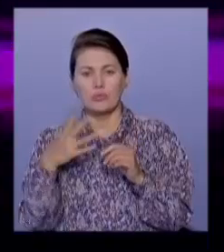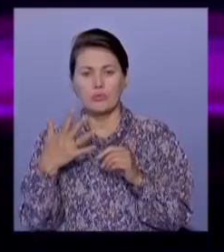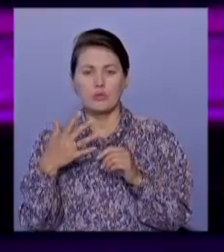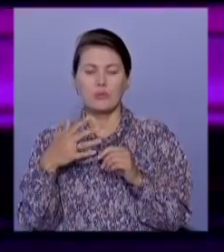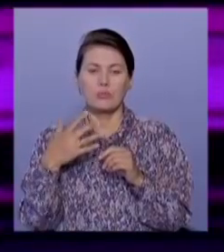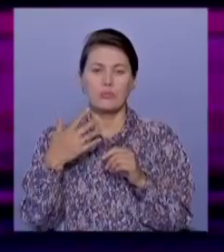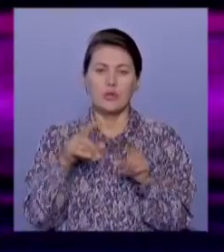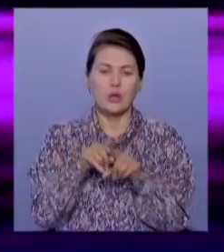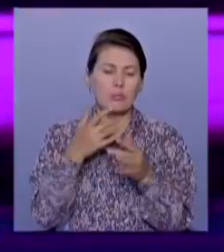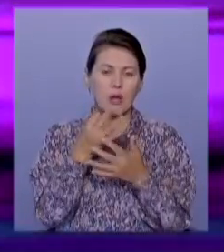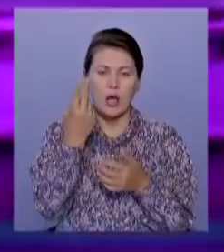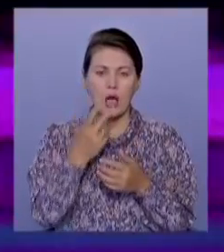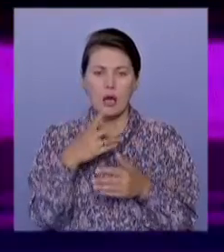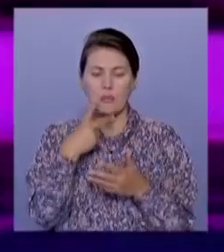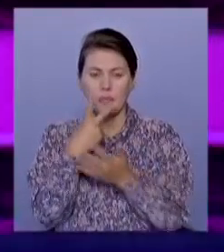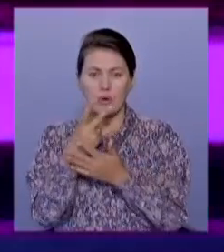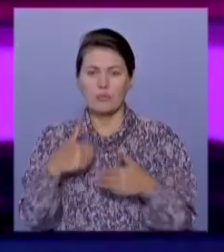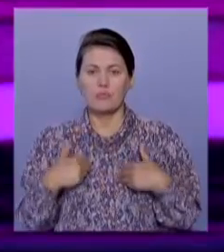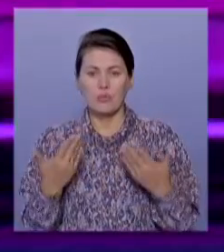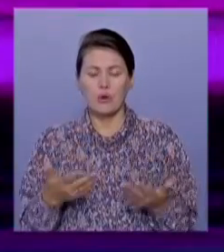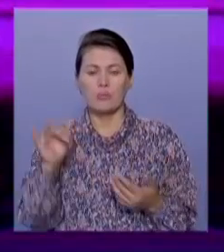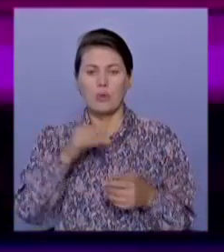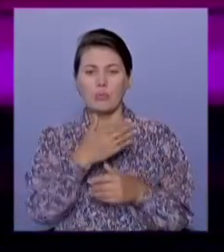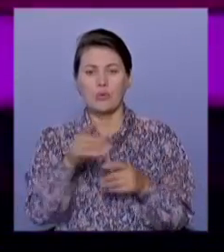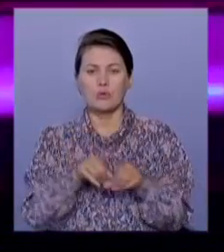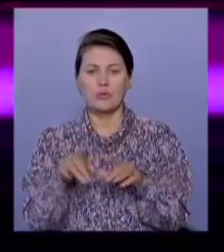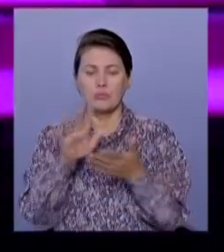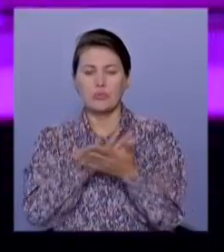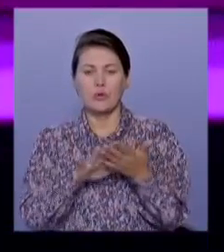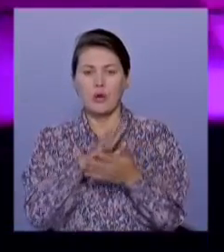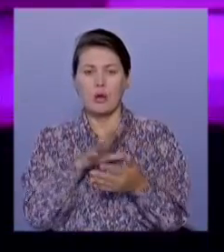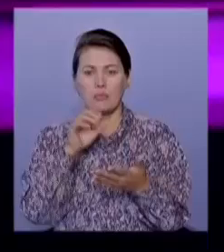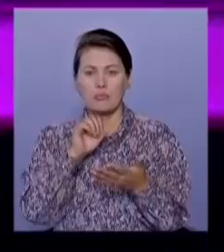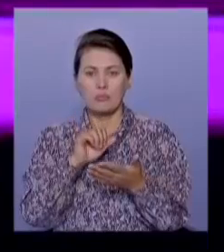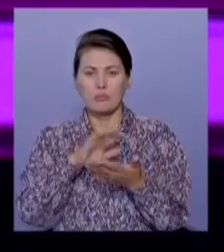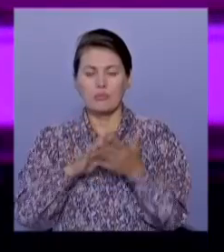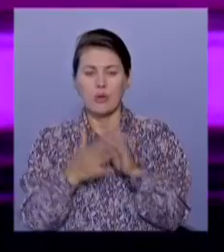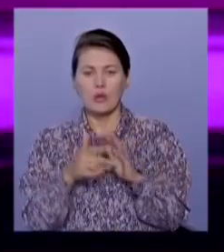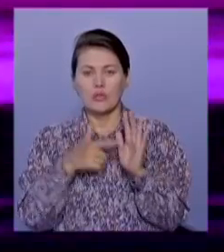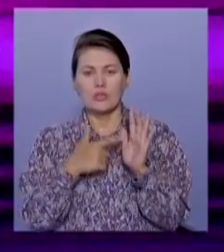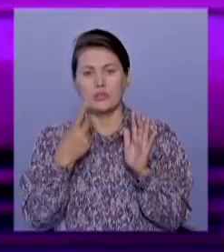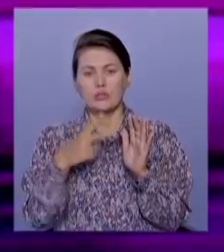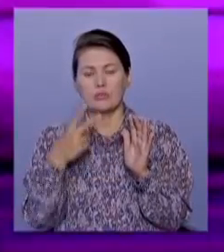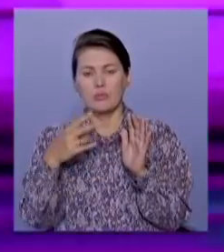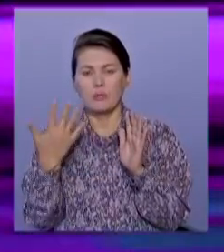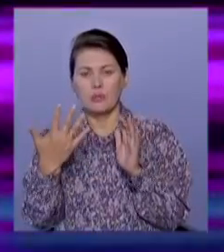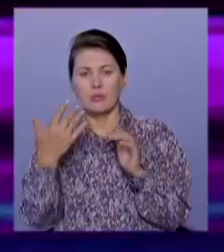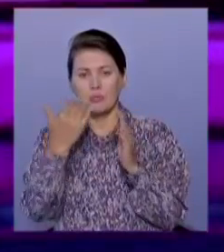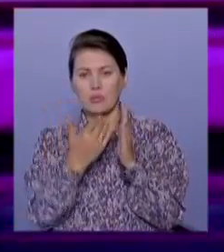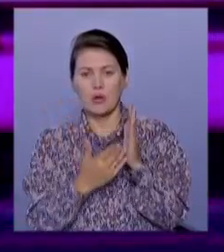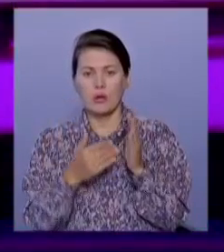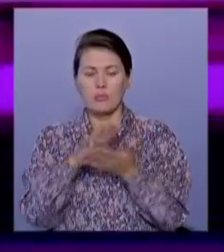0-20-25-519-25-510-25 сынды түрлі акцияларды белсенді ұсынуда. Алайда олардың ешқайсының шарттары 7-20-25 бағдарламасына